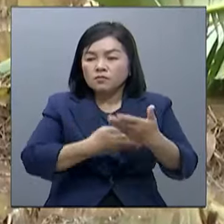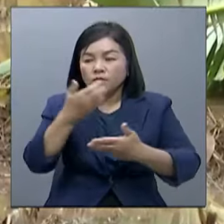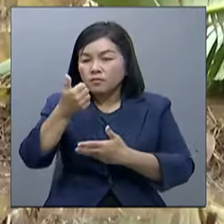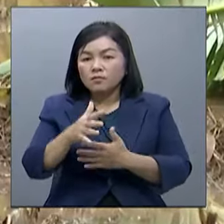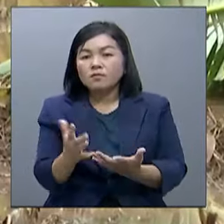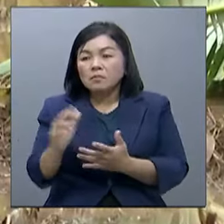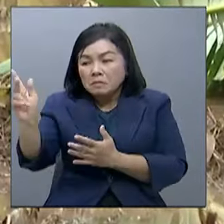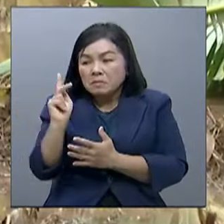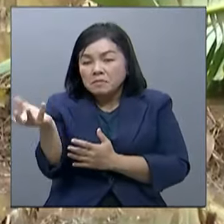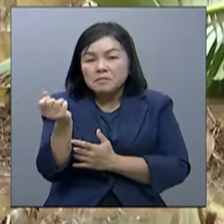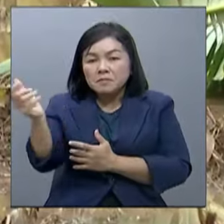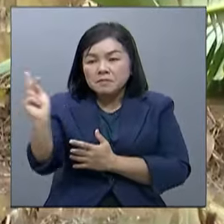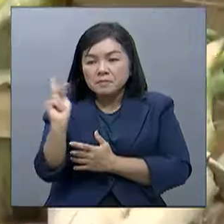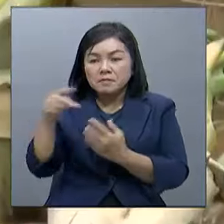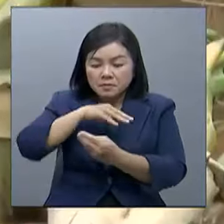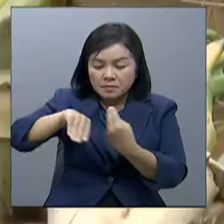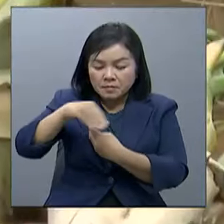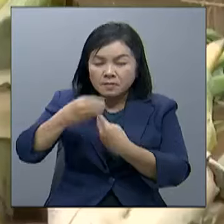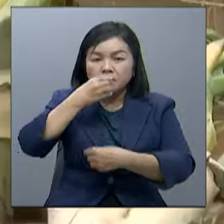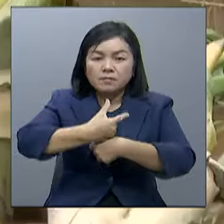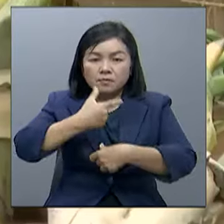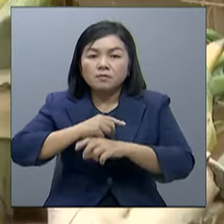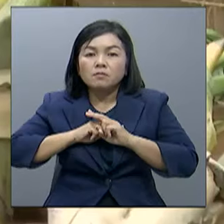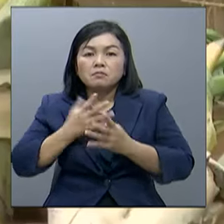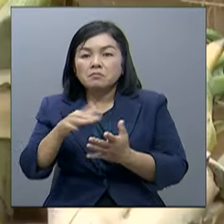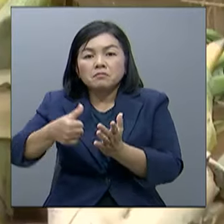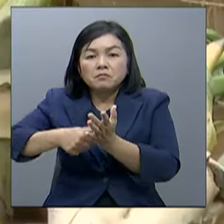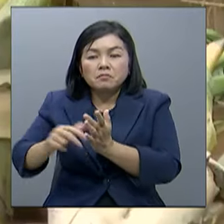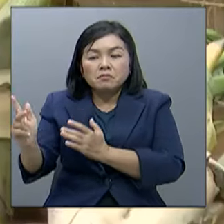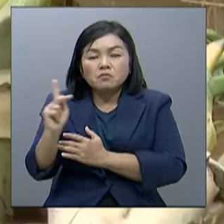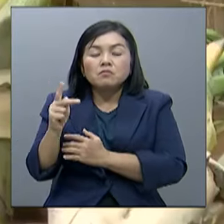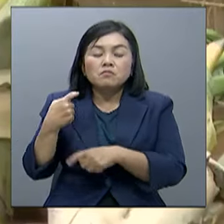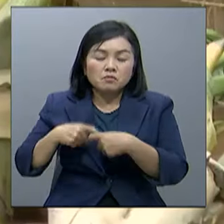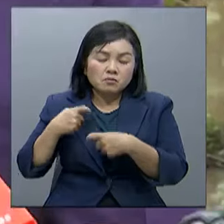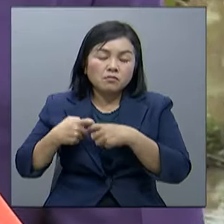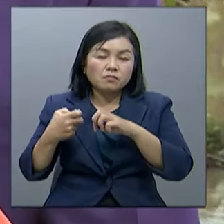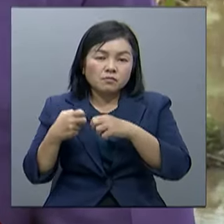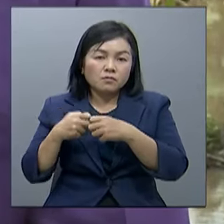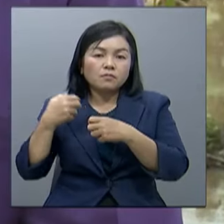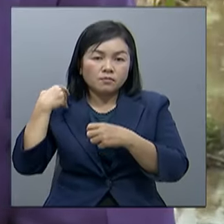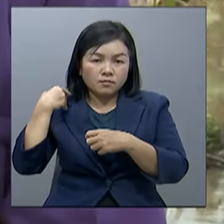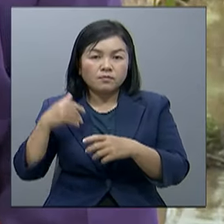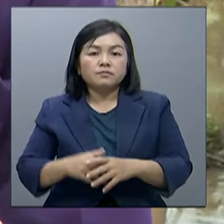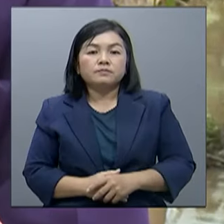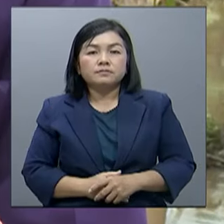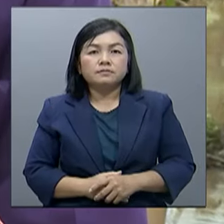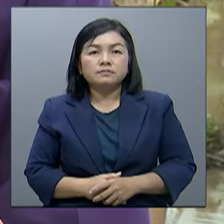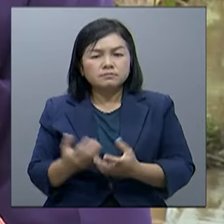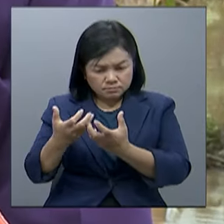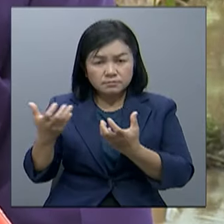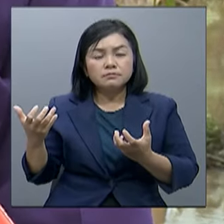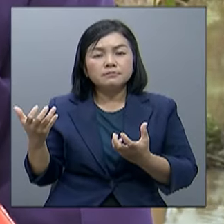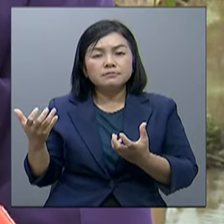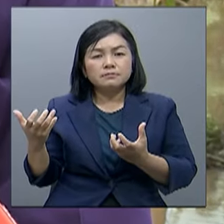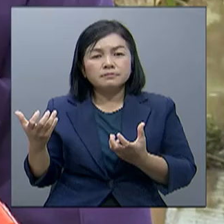ต้องไปกู้หนี้ยืมสินมาใช้จ่ายหนักสุดนะครับอาจจะเป็นหนี้นอกระบบครับเค้าน่าจะแยกเหอะ